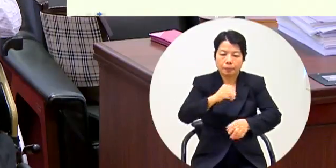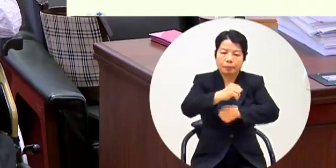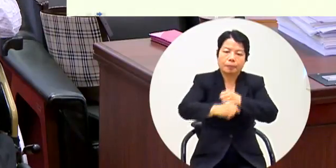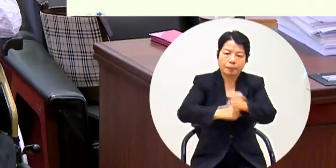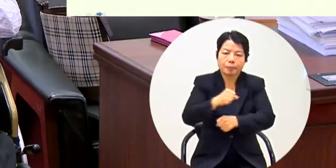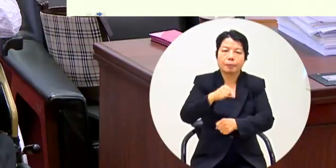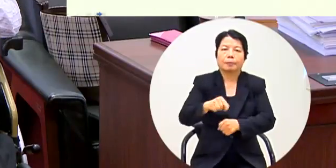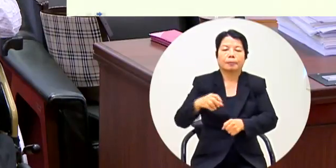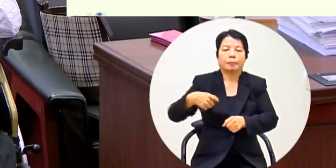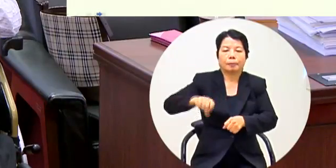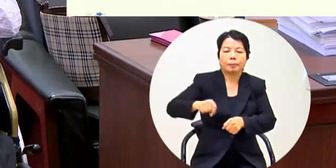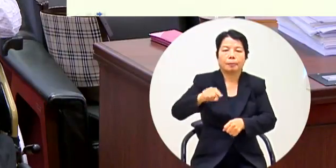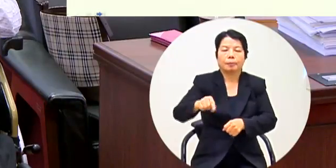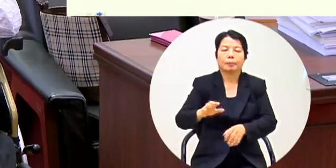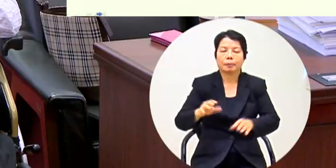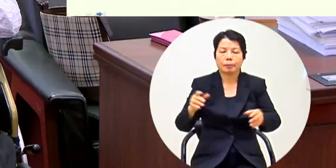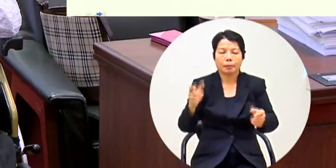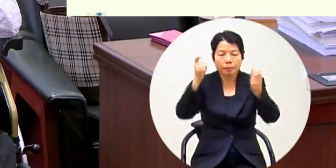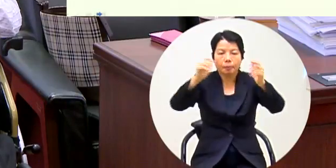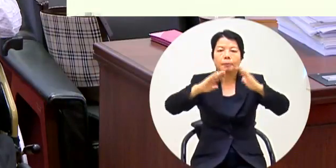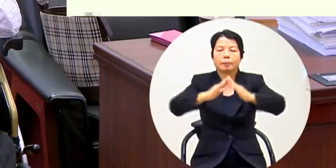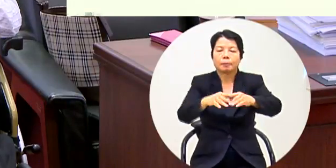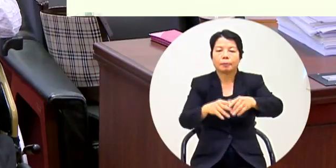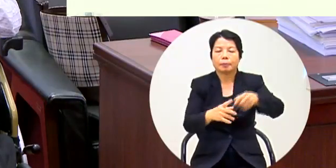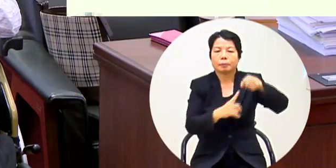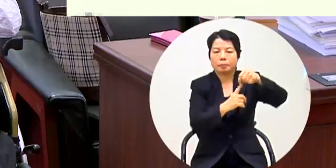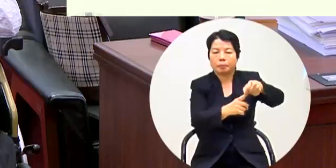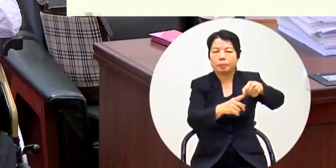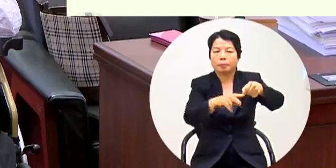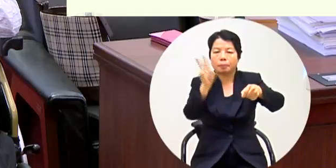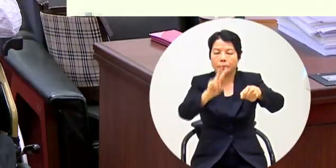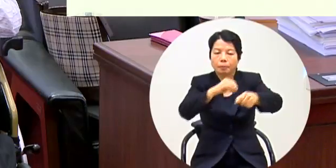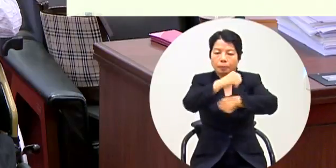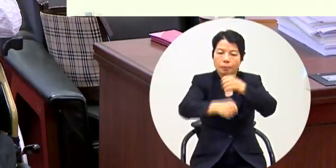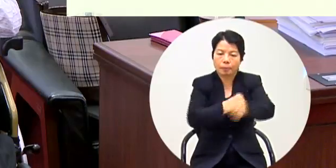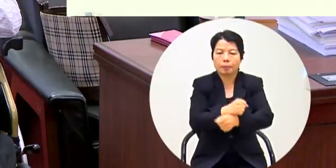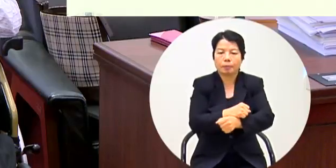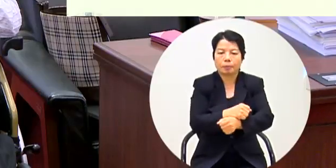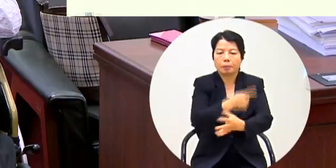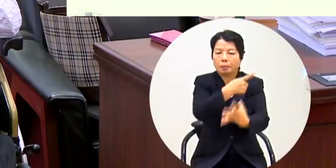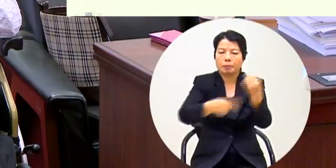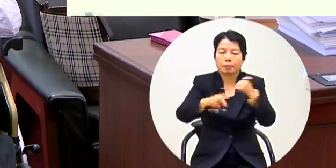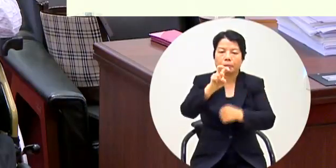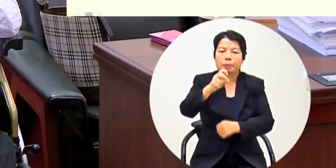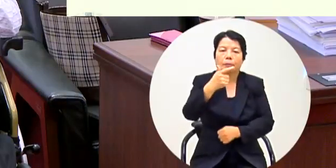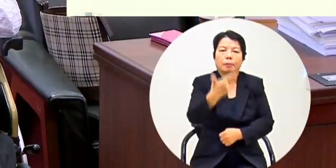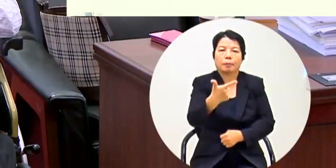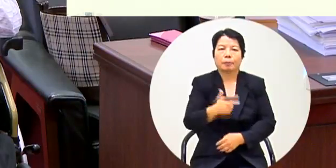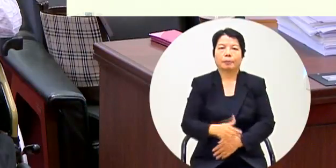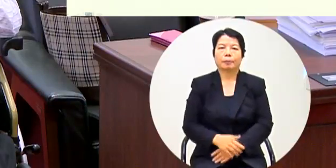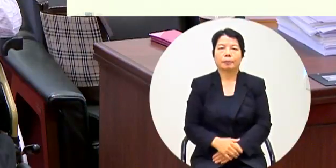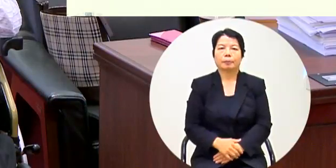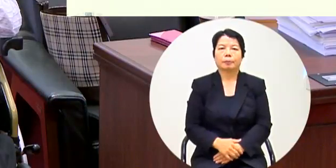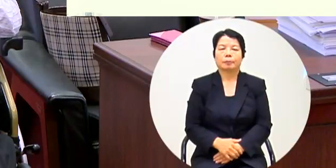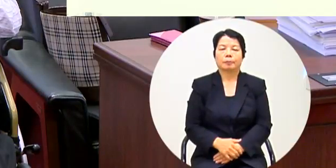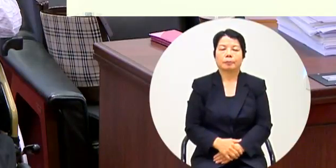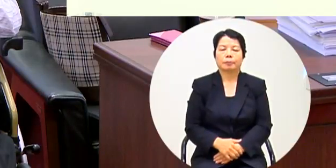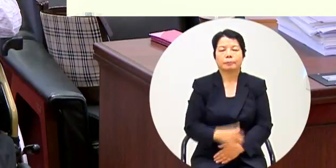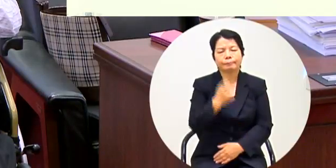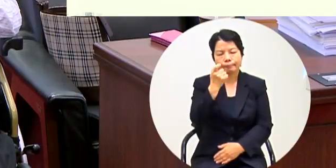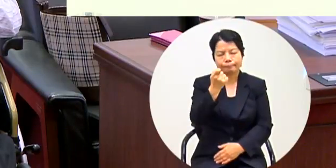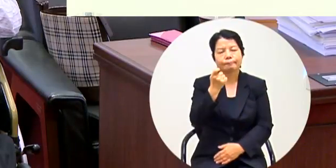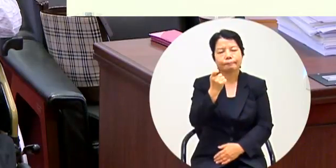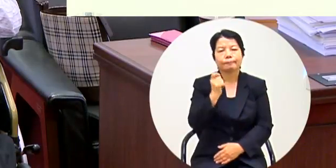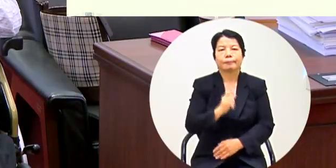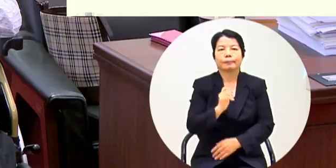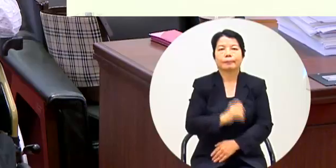电动公车大概有26辆，哈，这个比例其实不是很高了，哈。但是我们希望说，